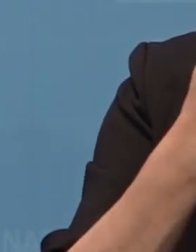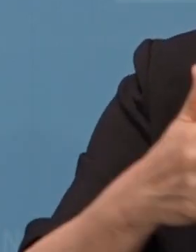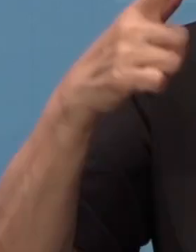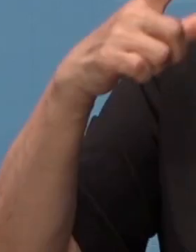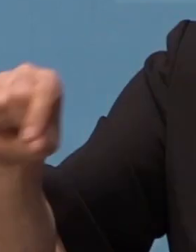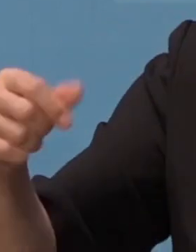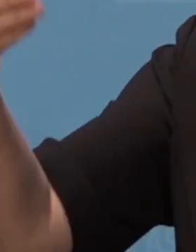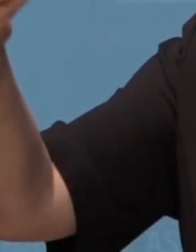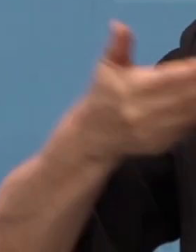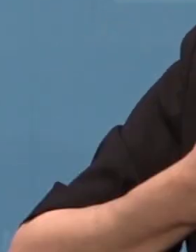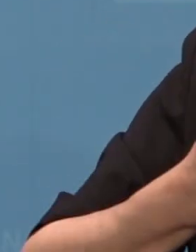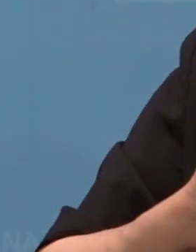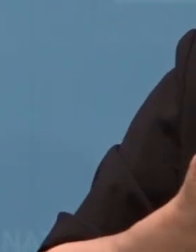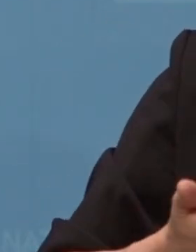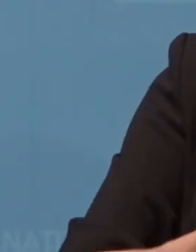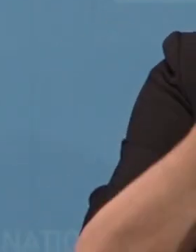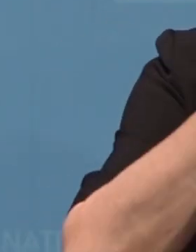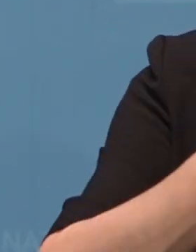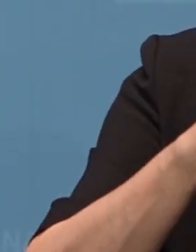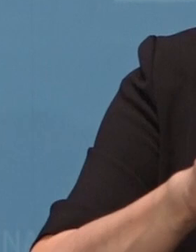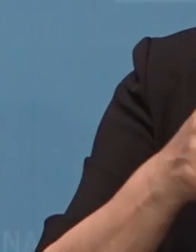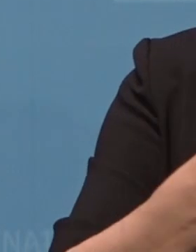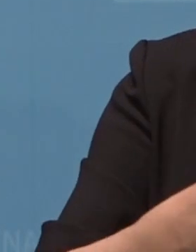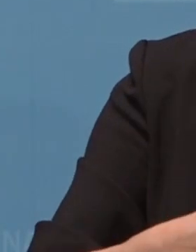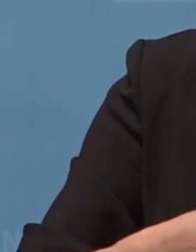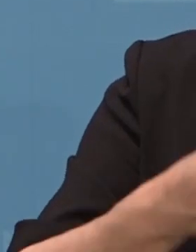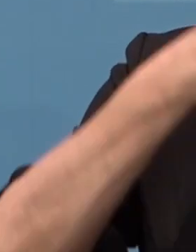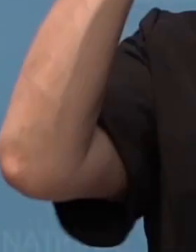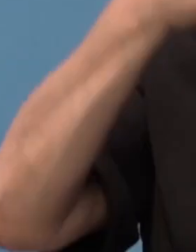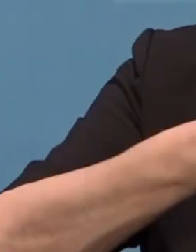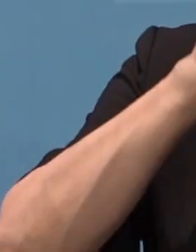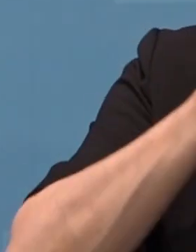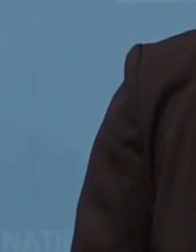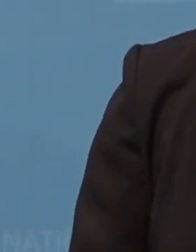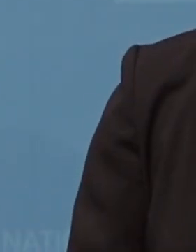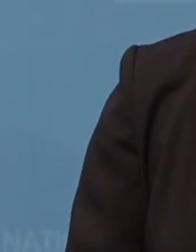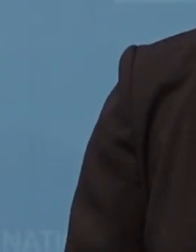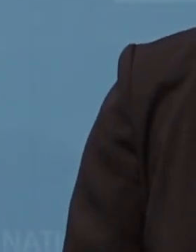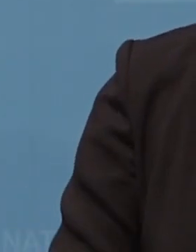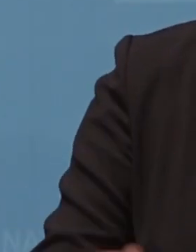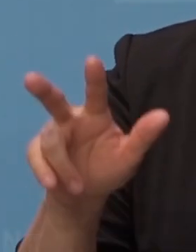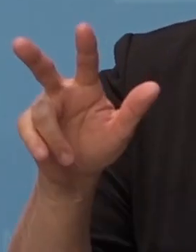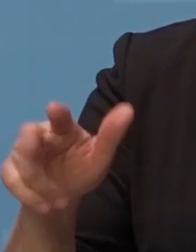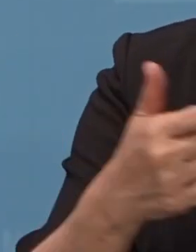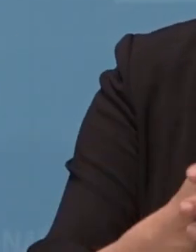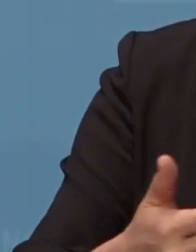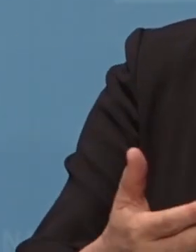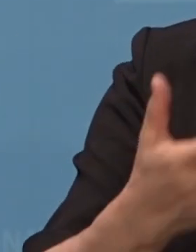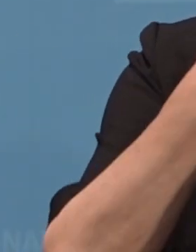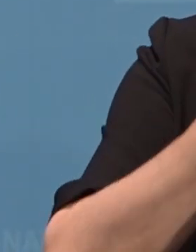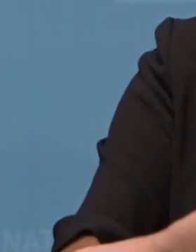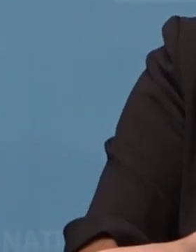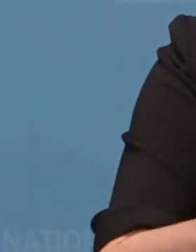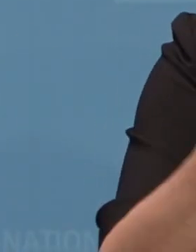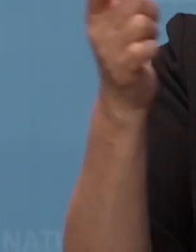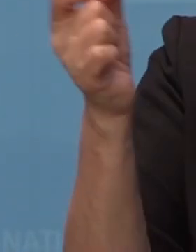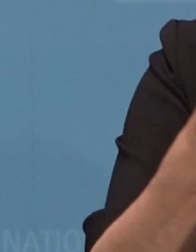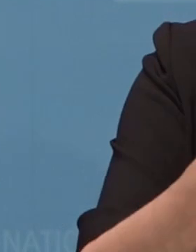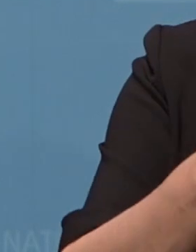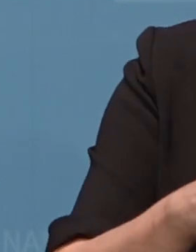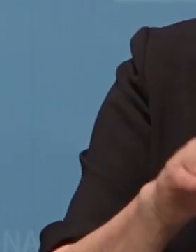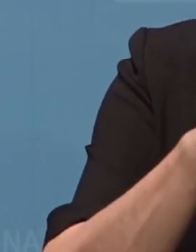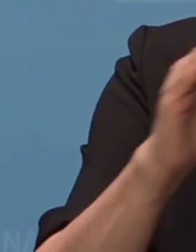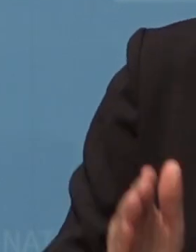일본이 제공한 후쿠시마산 사케만 마시고 돌아온 것 아닙니까? 지금도 후쿠시마 인근에서는 기준치